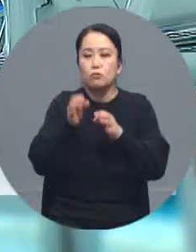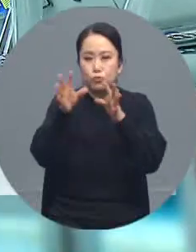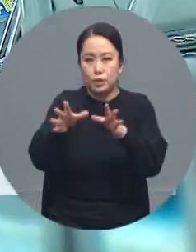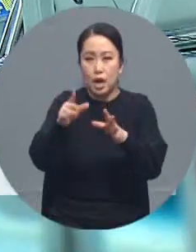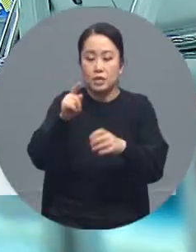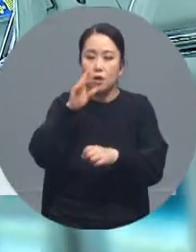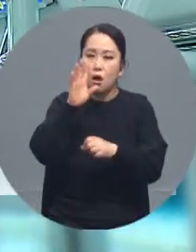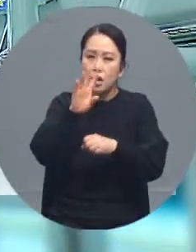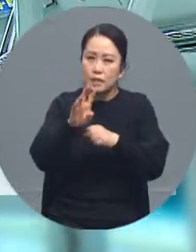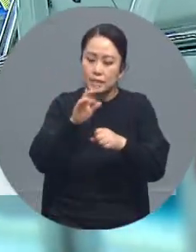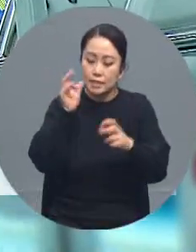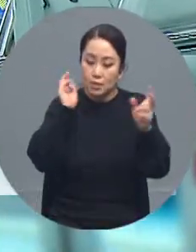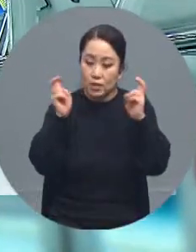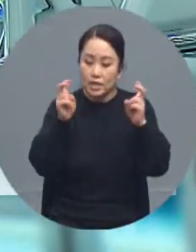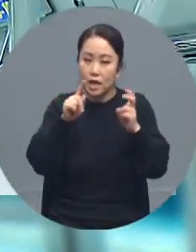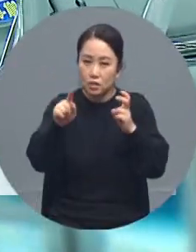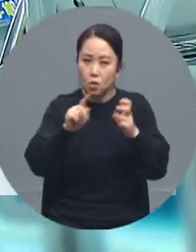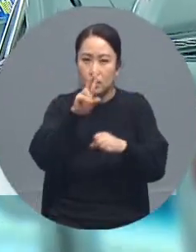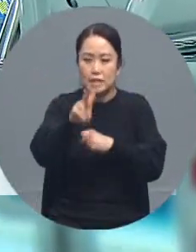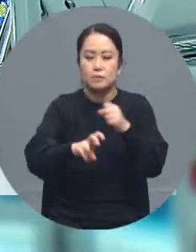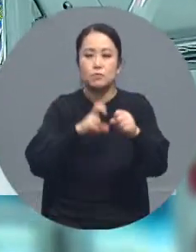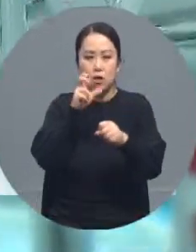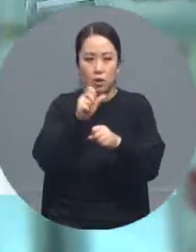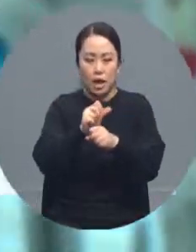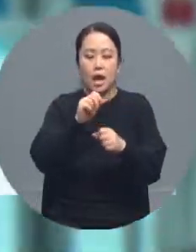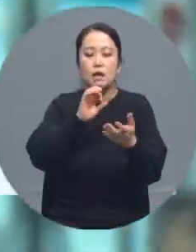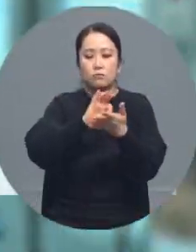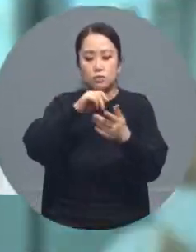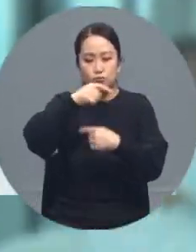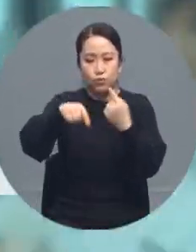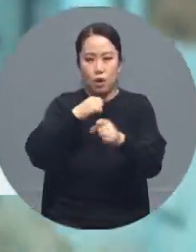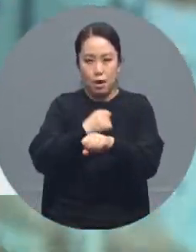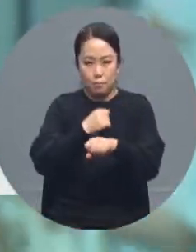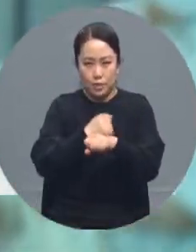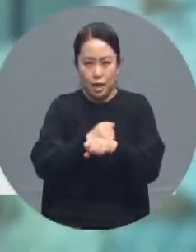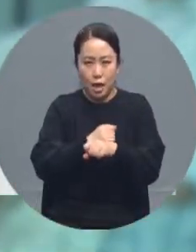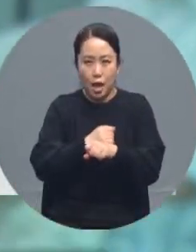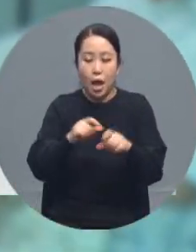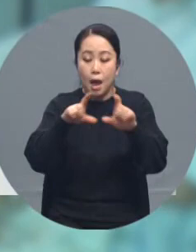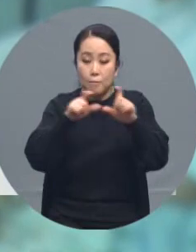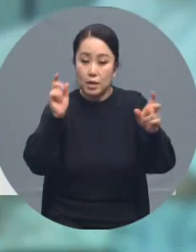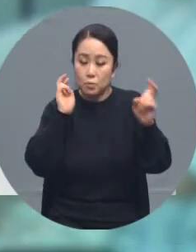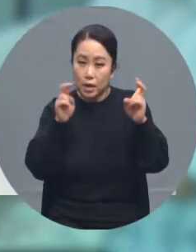운영합니다. 시는 부산연구원의 사전 검토를 거쳐 민자